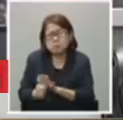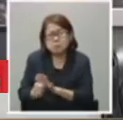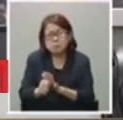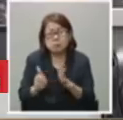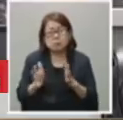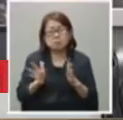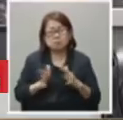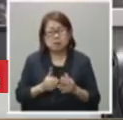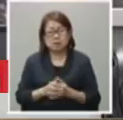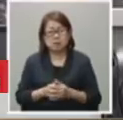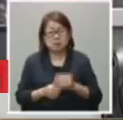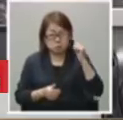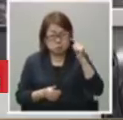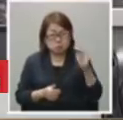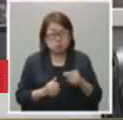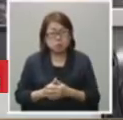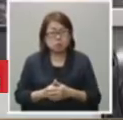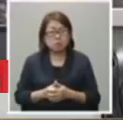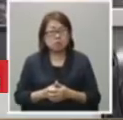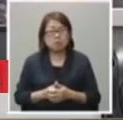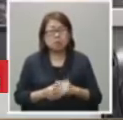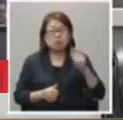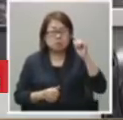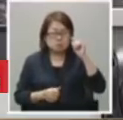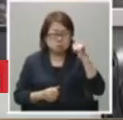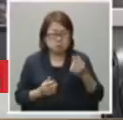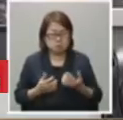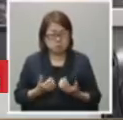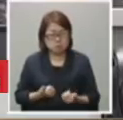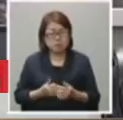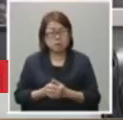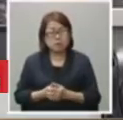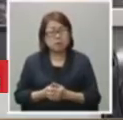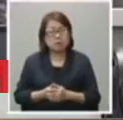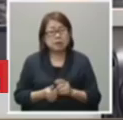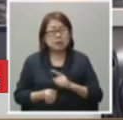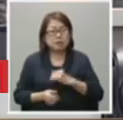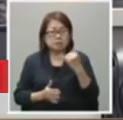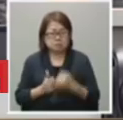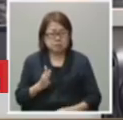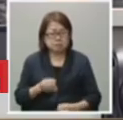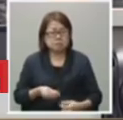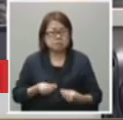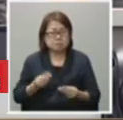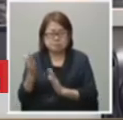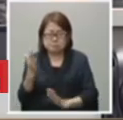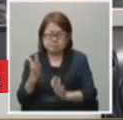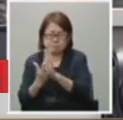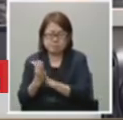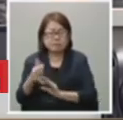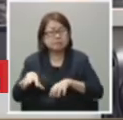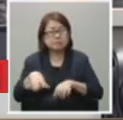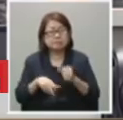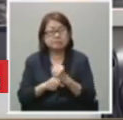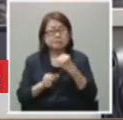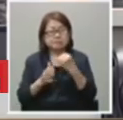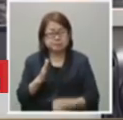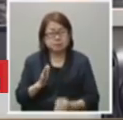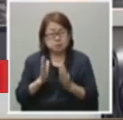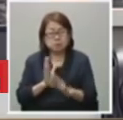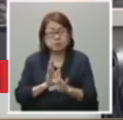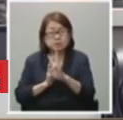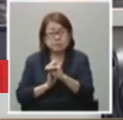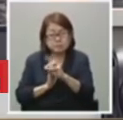ฮะท่านยังไม่รู้ตัวเลยนะครับว่าท่านกำลังขับรถนำพาคนไทย70ล้านคนเดินท